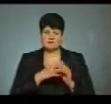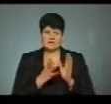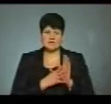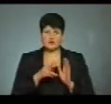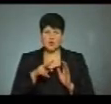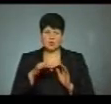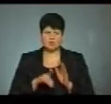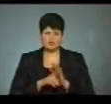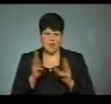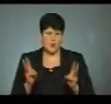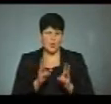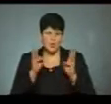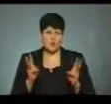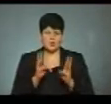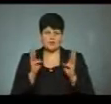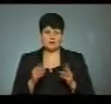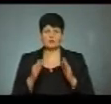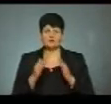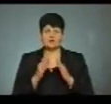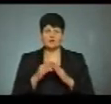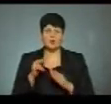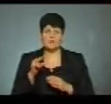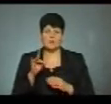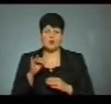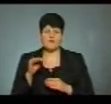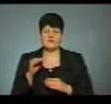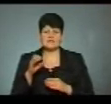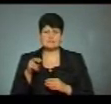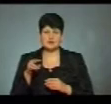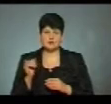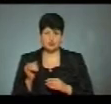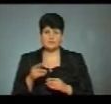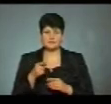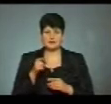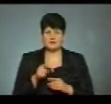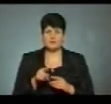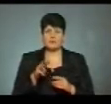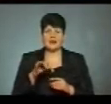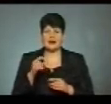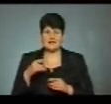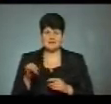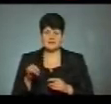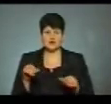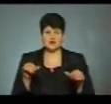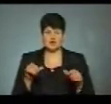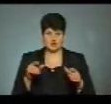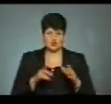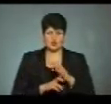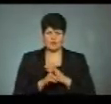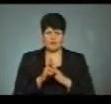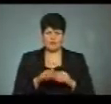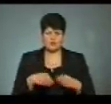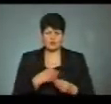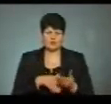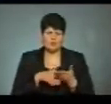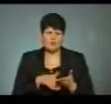лютого починає горіти і будинок профспілок, де був штаб національного спротиву. У трапезні Михайлівського собору облаштовують резервний госпіталь. Там надають